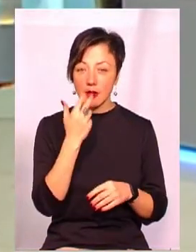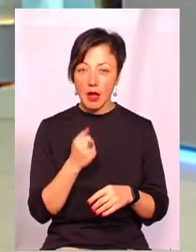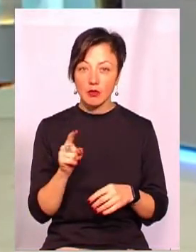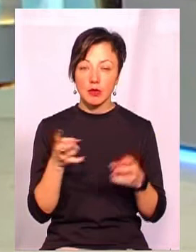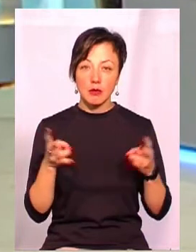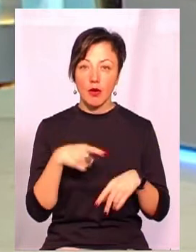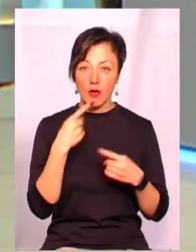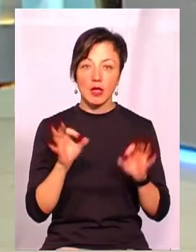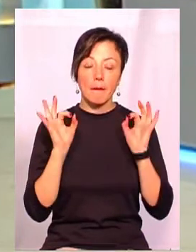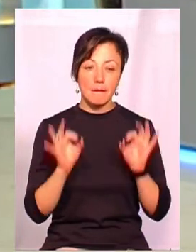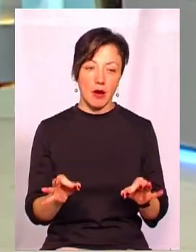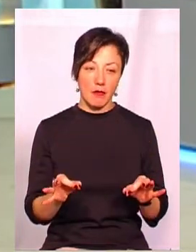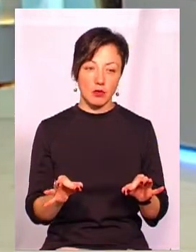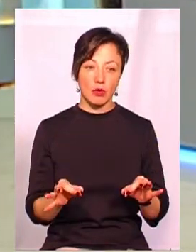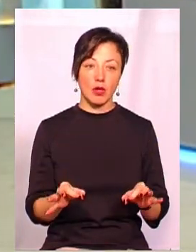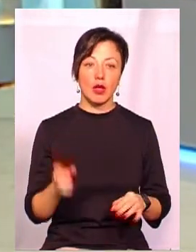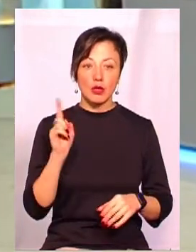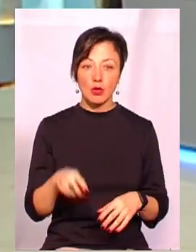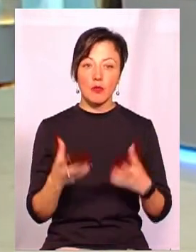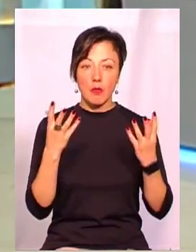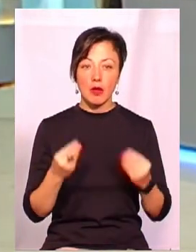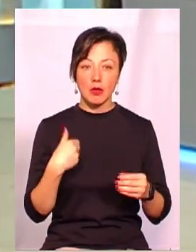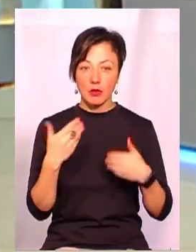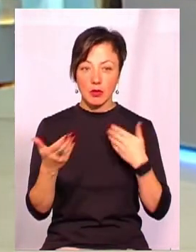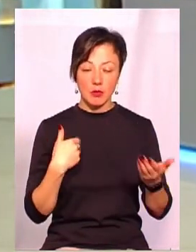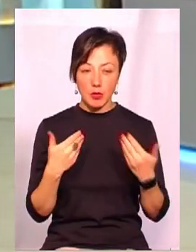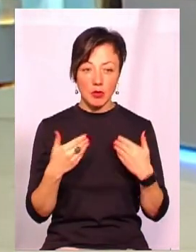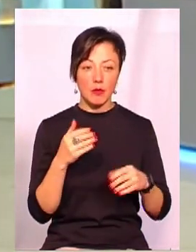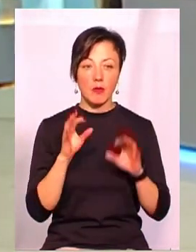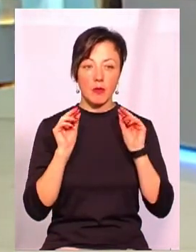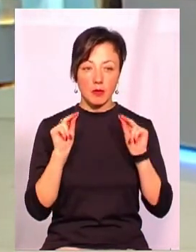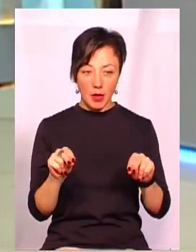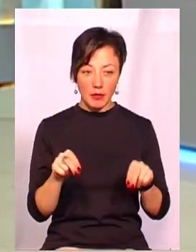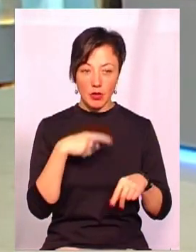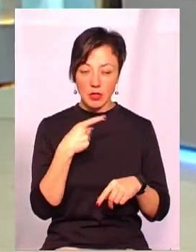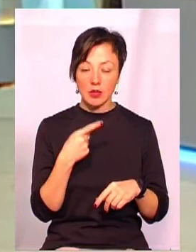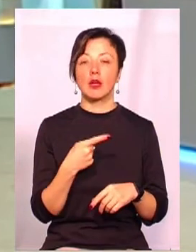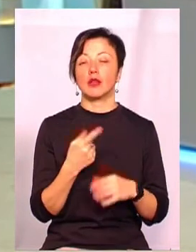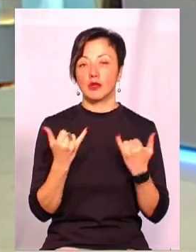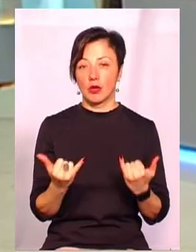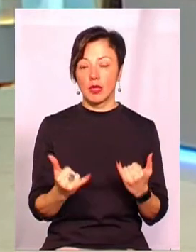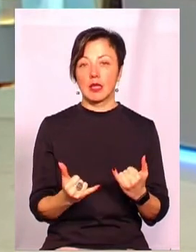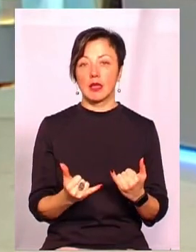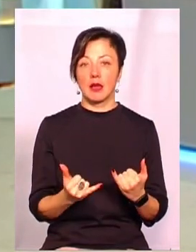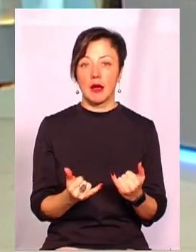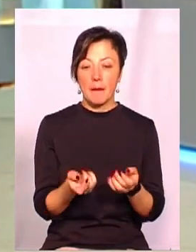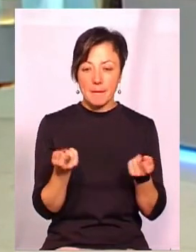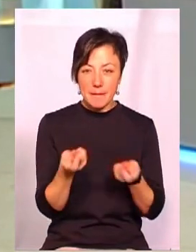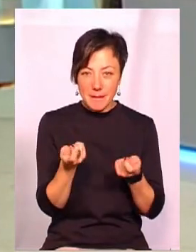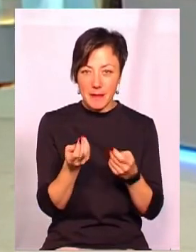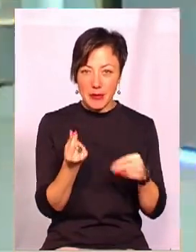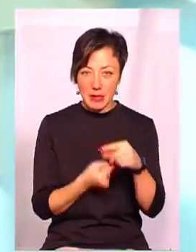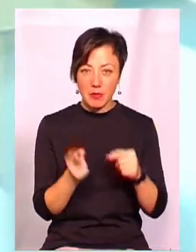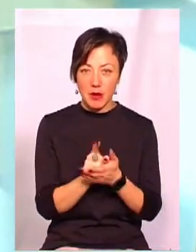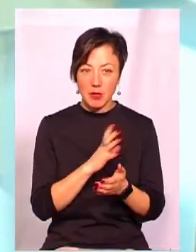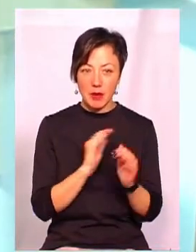що потрібно говорити правду. І з того моменту, як ми один одному почнемо говорити правду і казати, що сьогодні мікропідприємництво